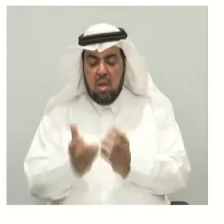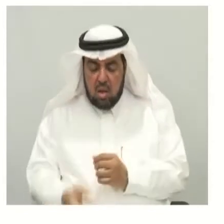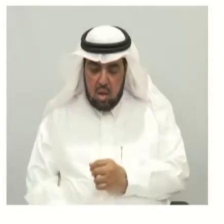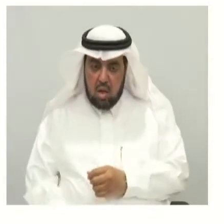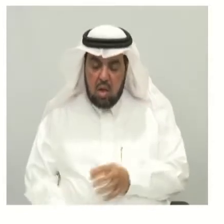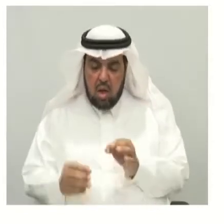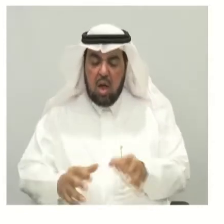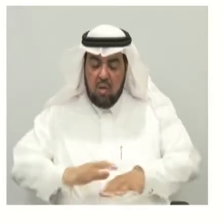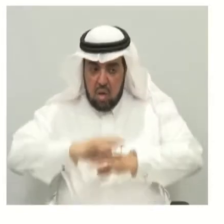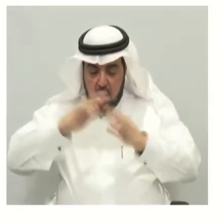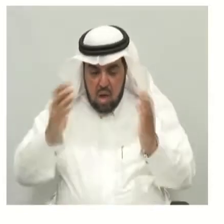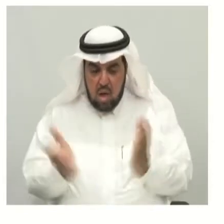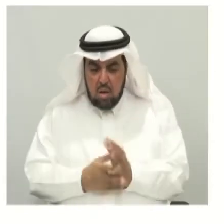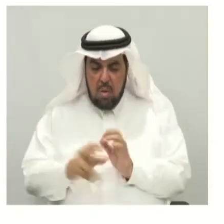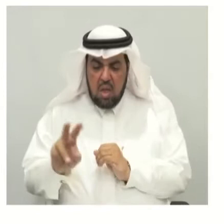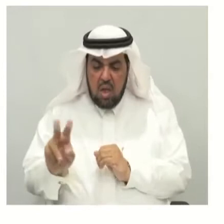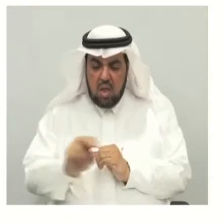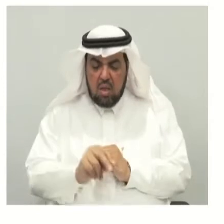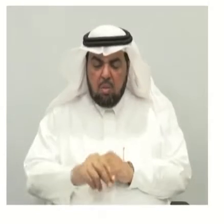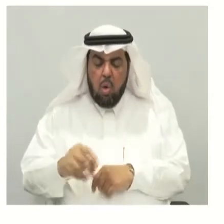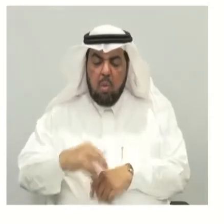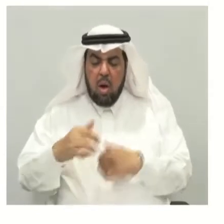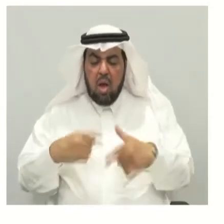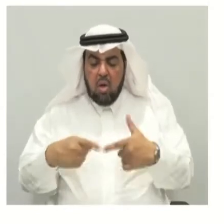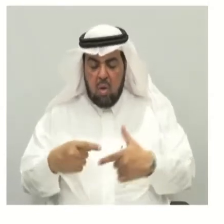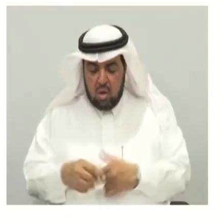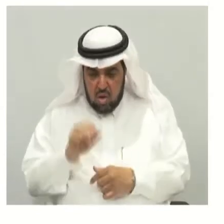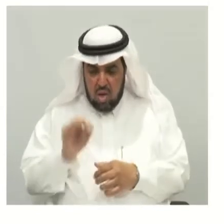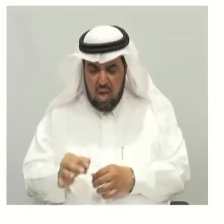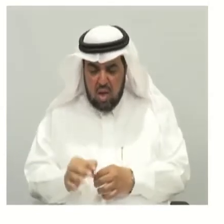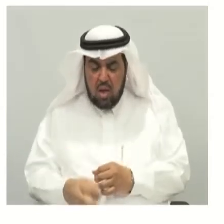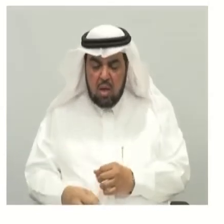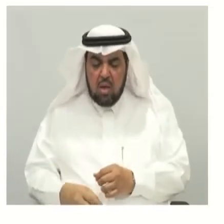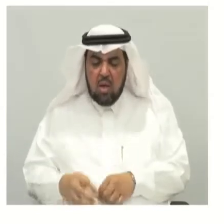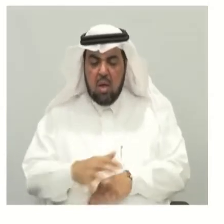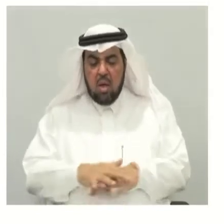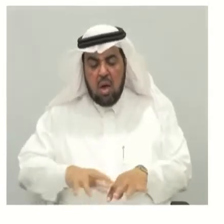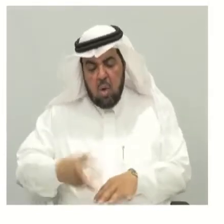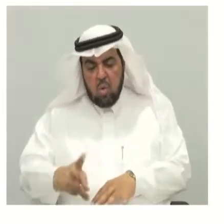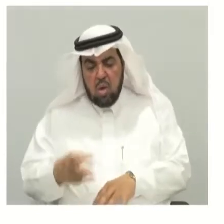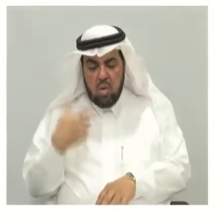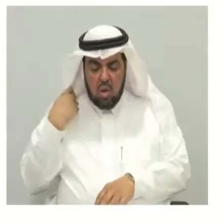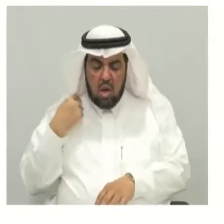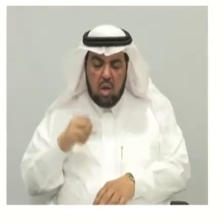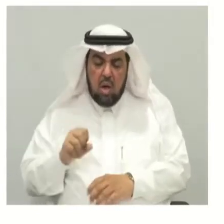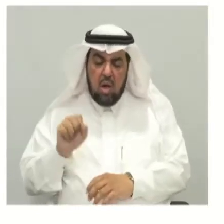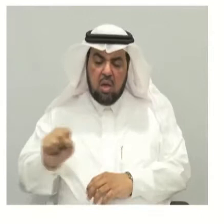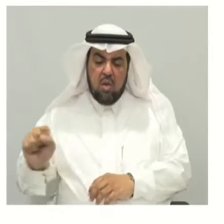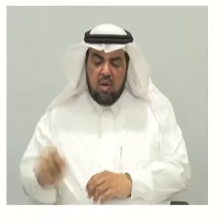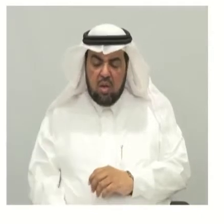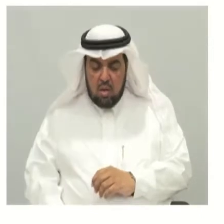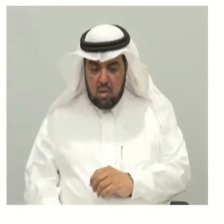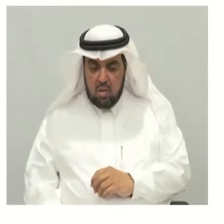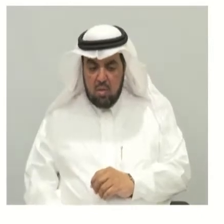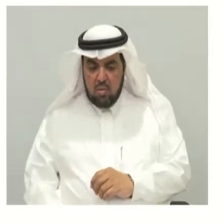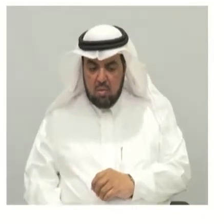في المجاميع التشابه، وعبر الدورات تتحقق ماذا؟ الدورية أو تغير ماذا؟ الصفات. لو لاحظنا